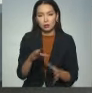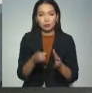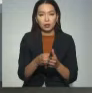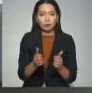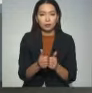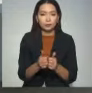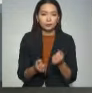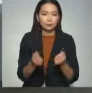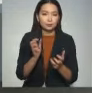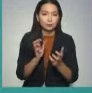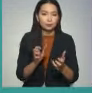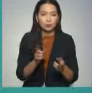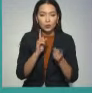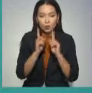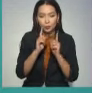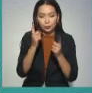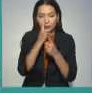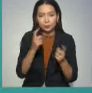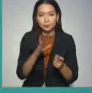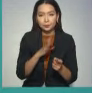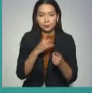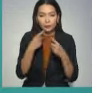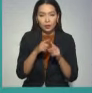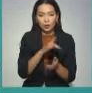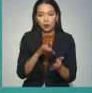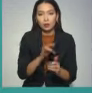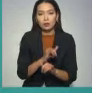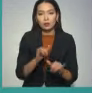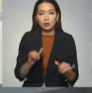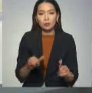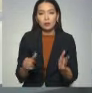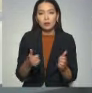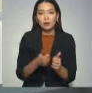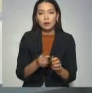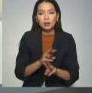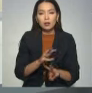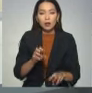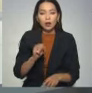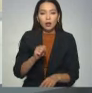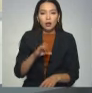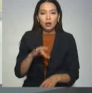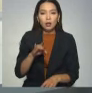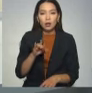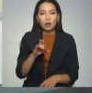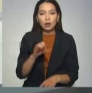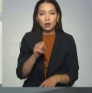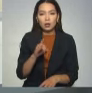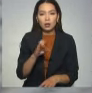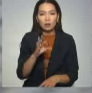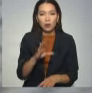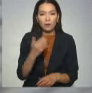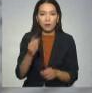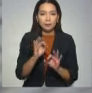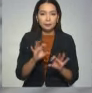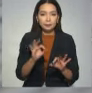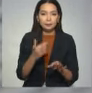және логистика комитетінің отырысында айтылды. Индустрия және инфрақұрылымдық даму вице-министрі Алмас Ыдырысовтың айтуынша, бұл бұрыннан көтеріліп келе